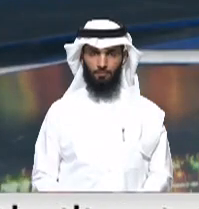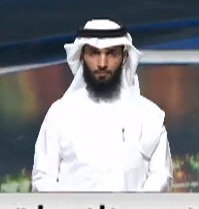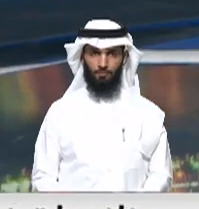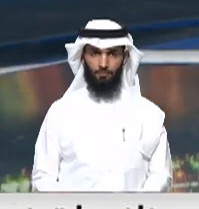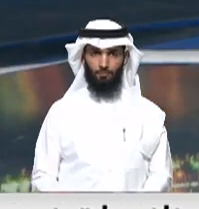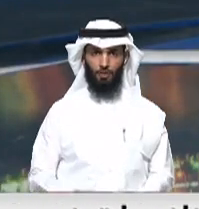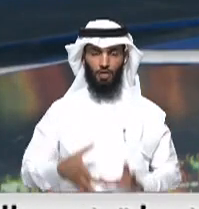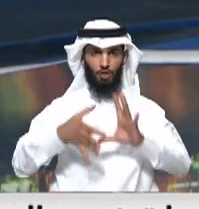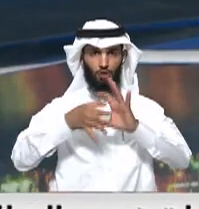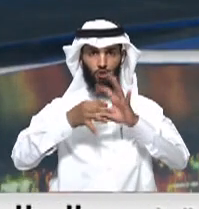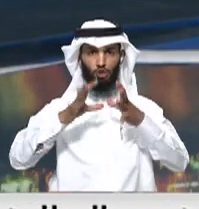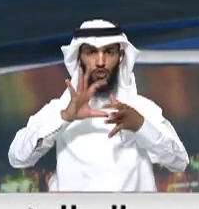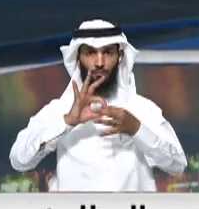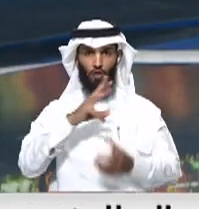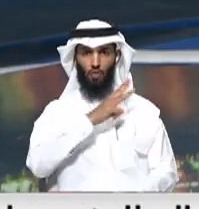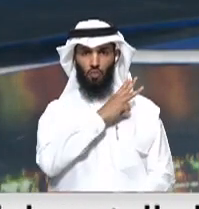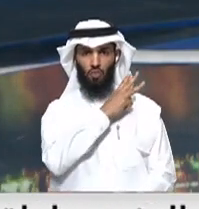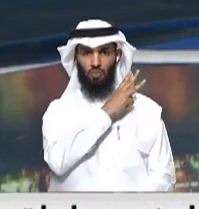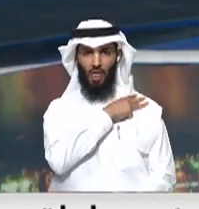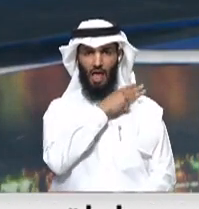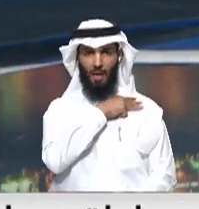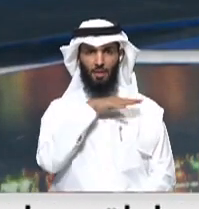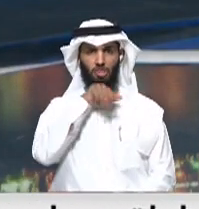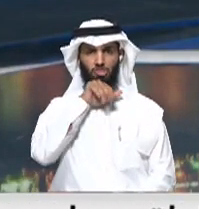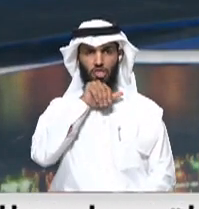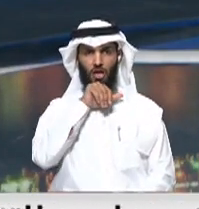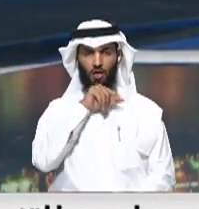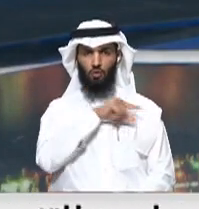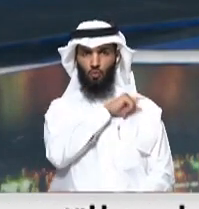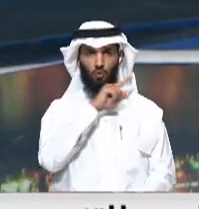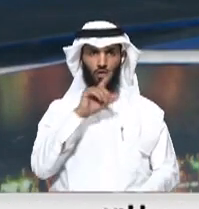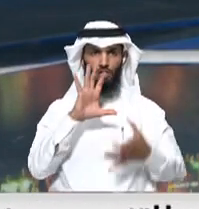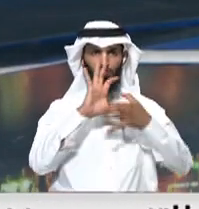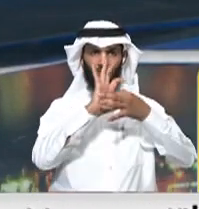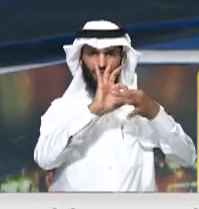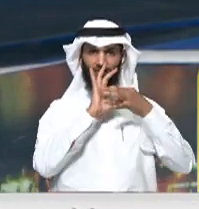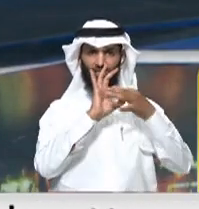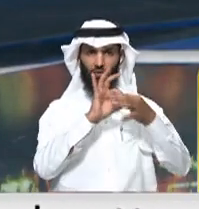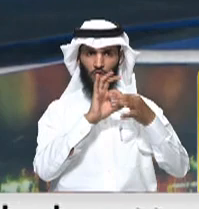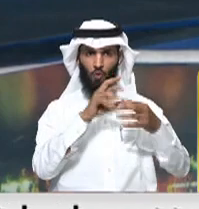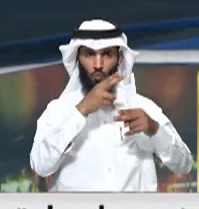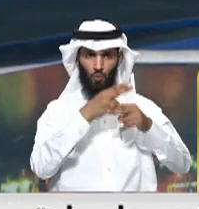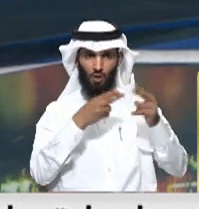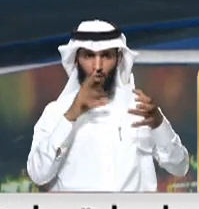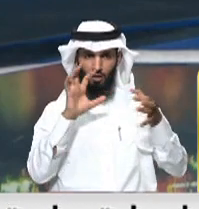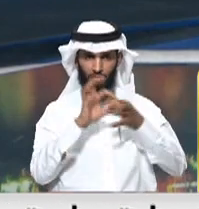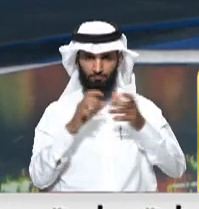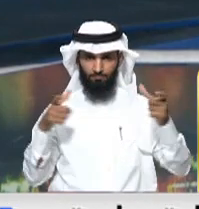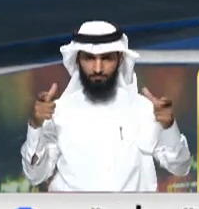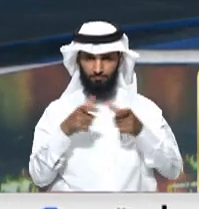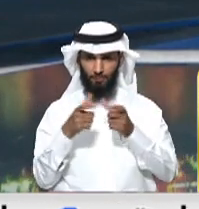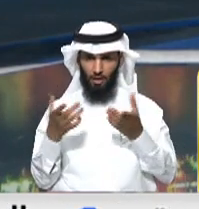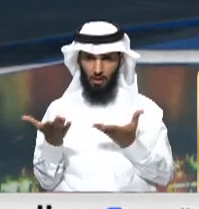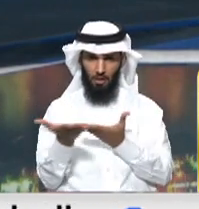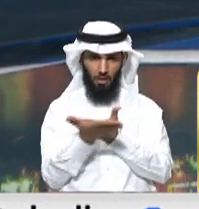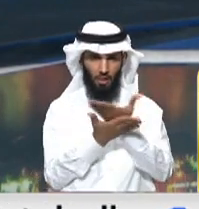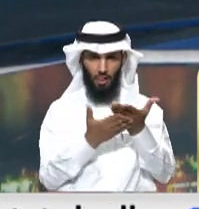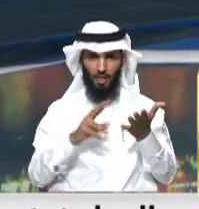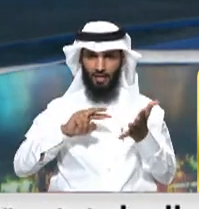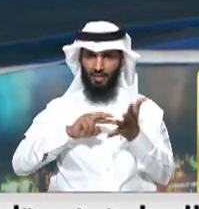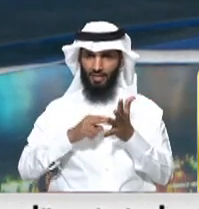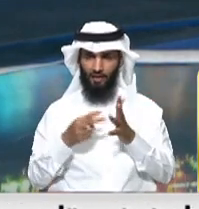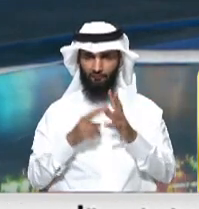نظمت جمعية الضباط المتقاعدين بالتعاون مع رابطة الاجتماعيين الكويتية حلقة نقاشية حول الترشيد في استهلاك الكهرباء